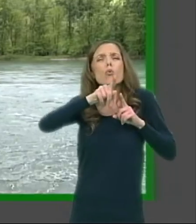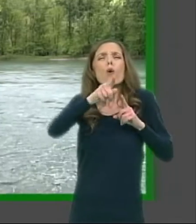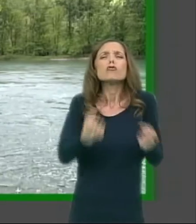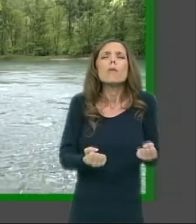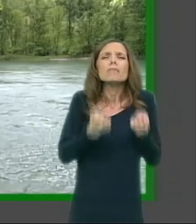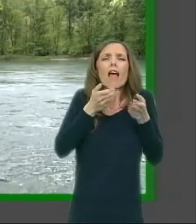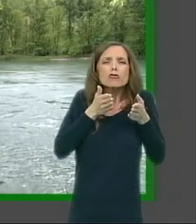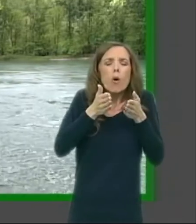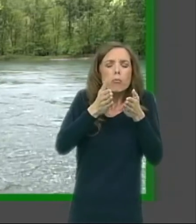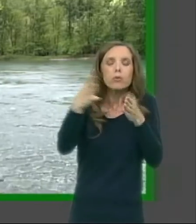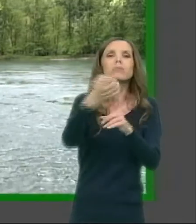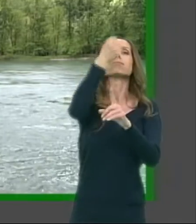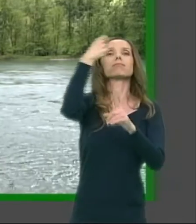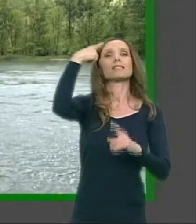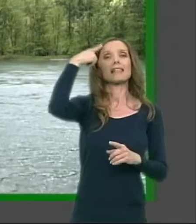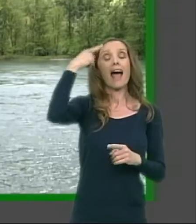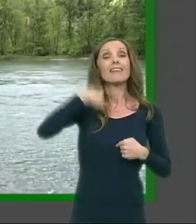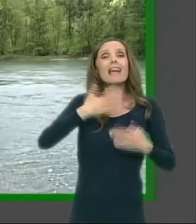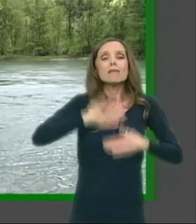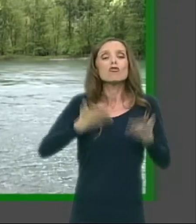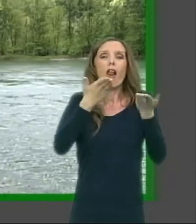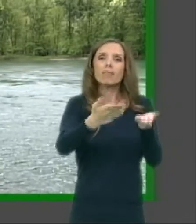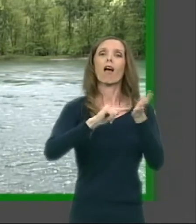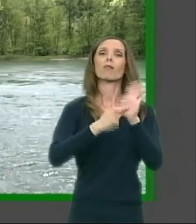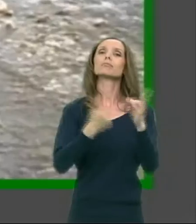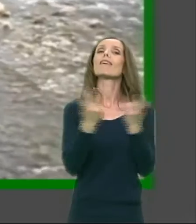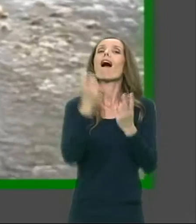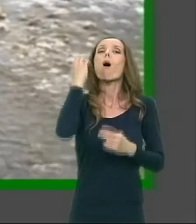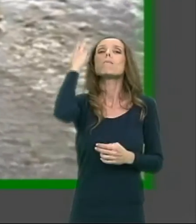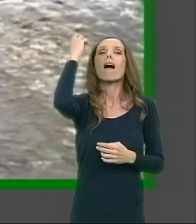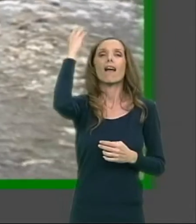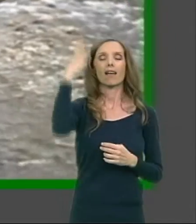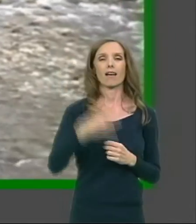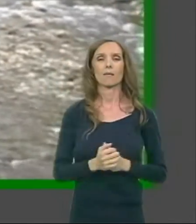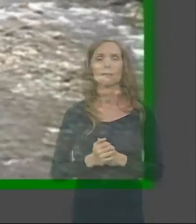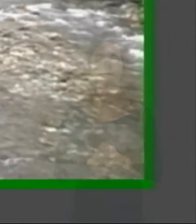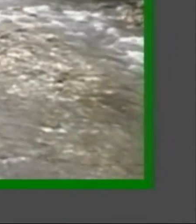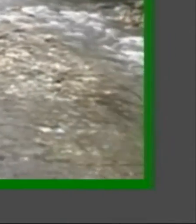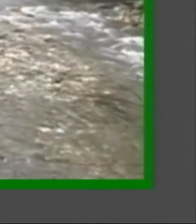putu do znanja. I ja sam želeo pre svega tako da je interpretiram, kao bajku.